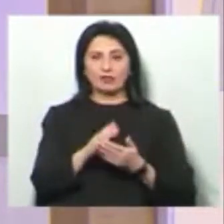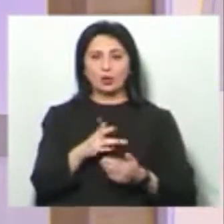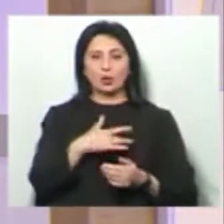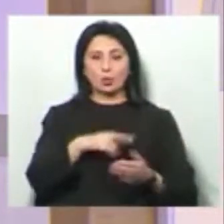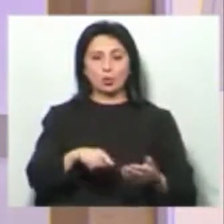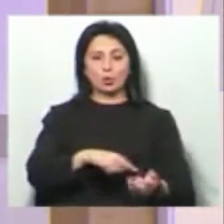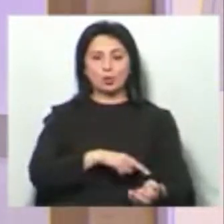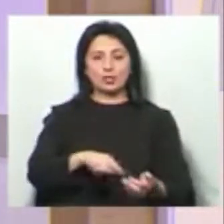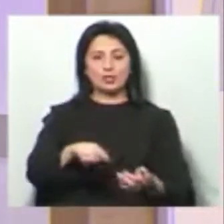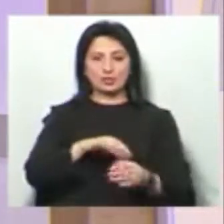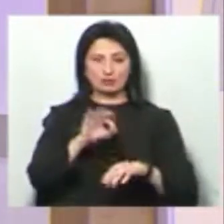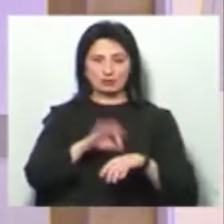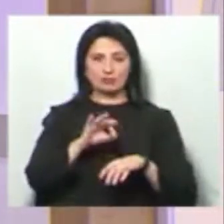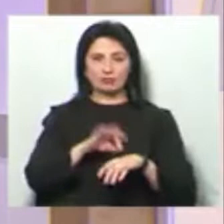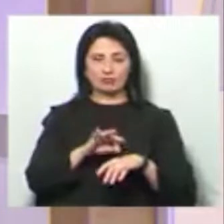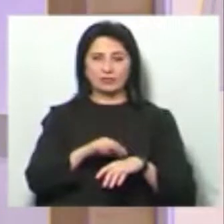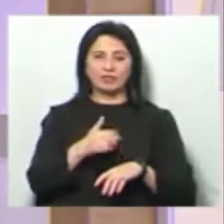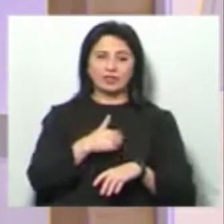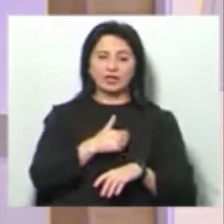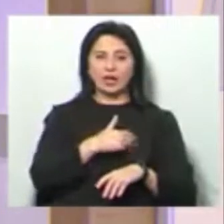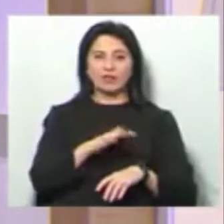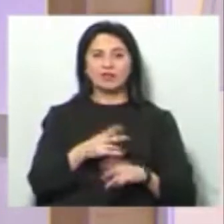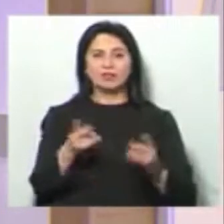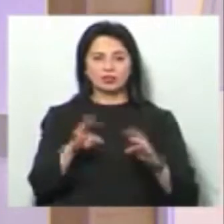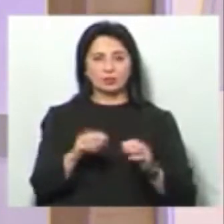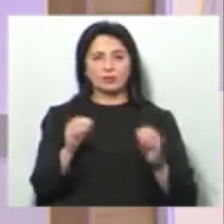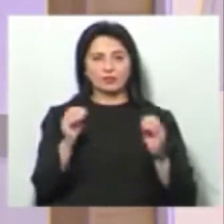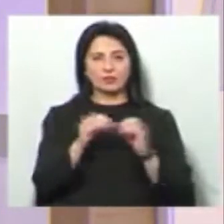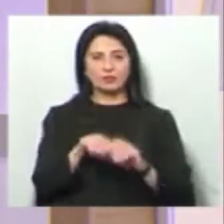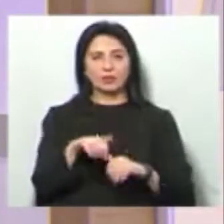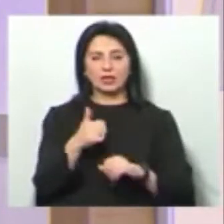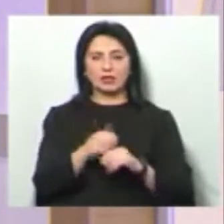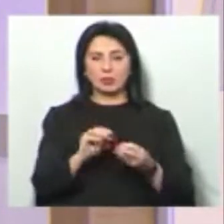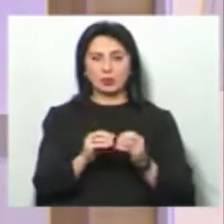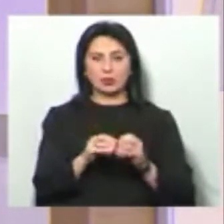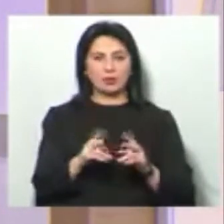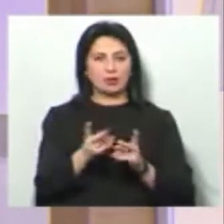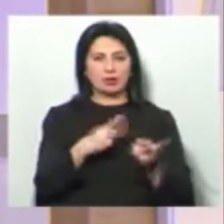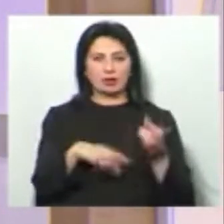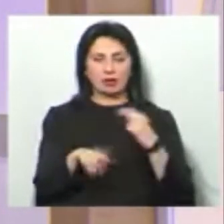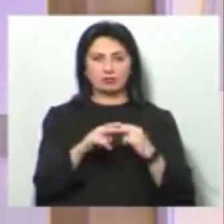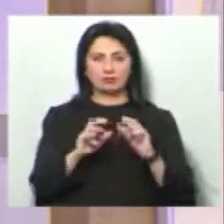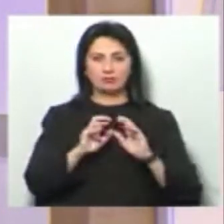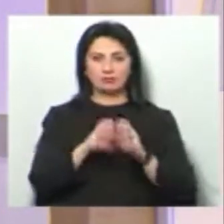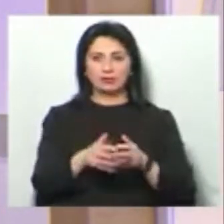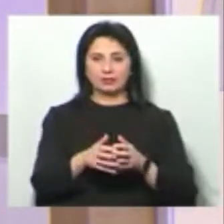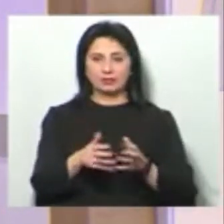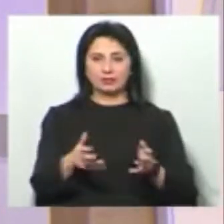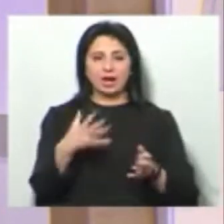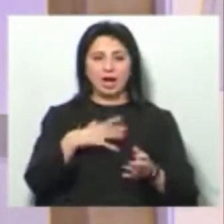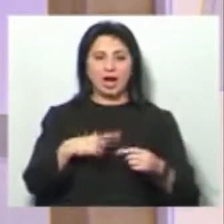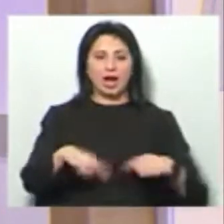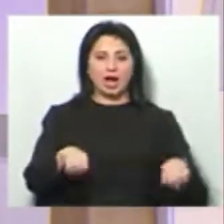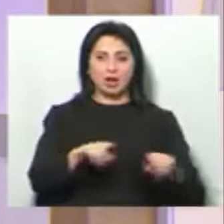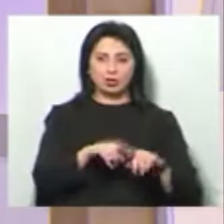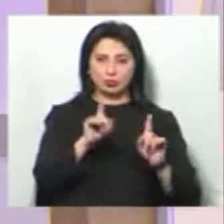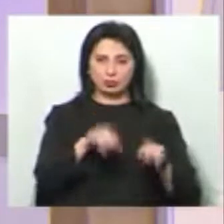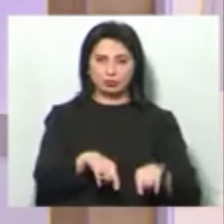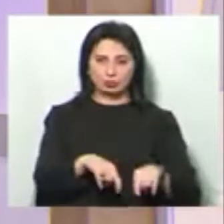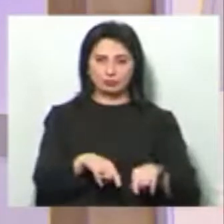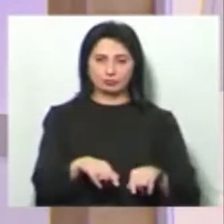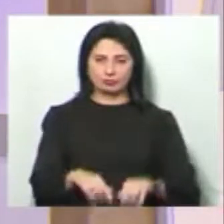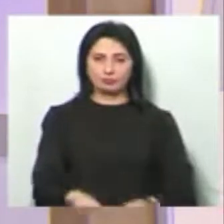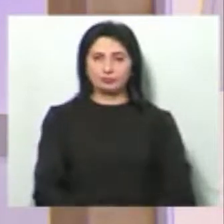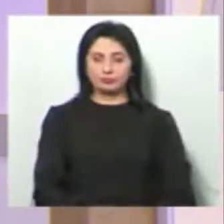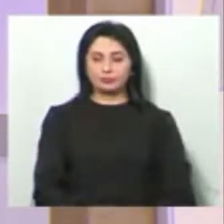იზახთა პათოლოგიები, გვინდა თუ არ გვინდა, რჩება მთავარ პრობლემად კაცობრიობისთვის. ქართული პოპულაცია, საქართველოს პოპულაცია ამ მხრივ